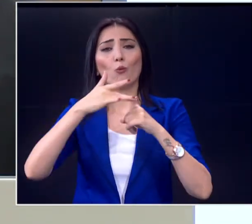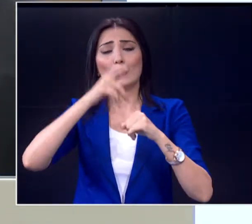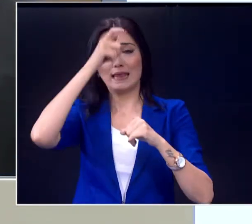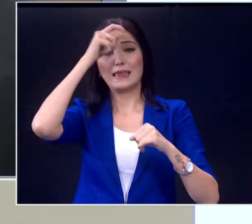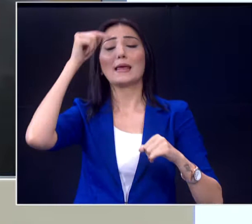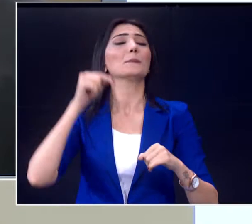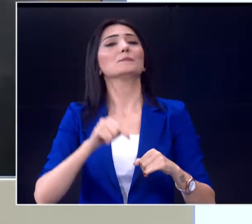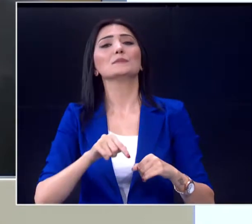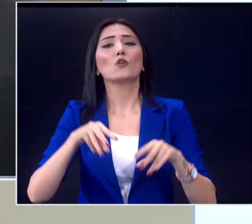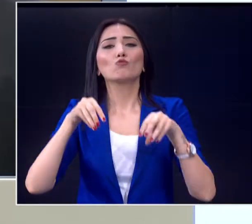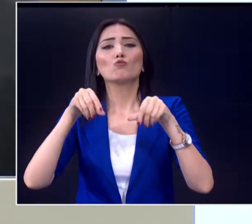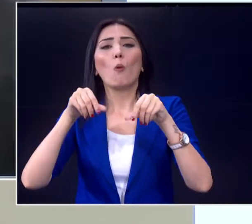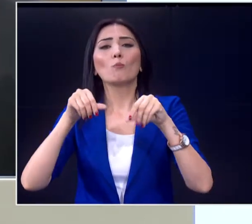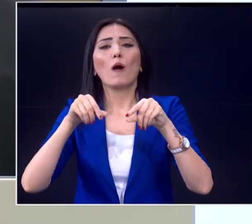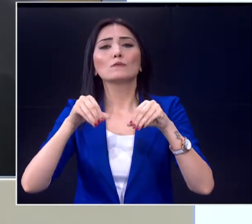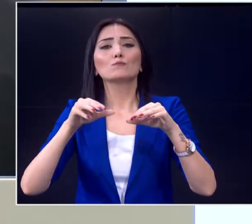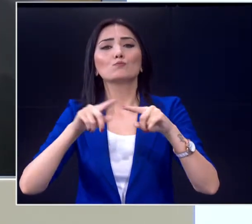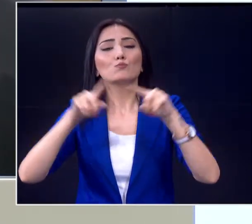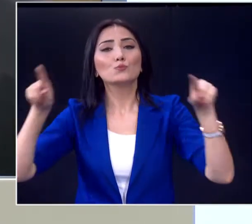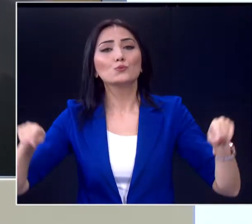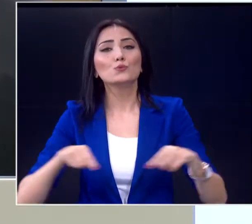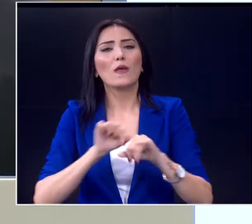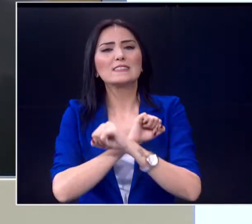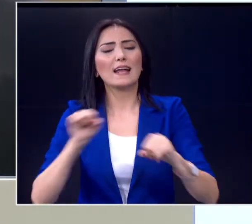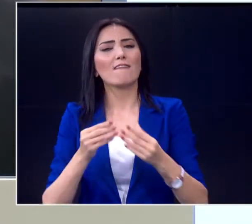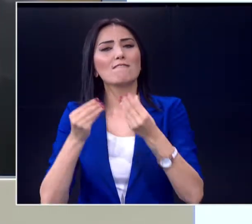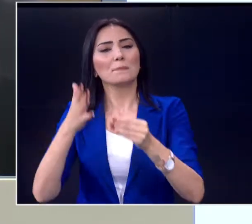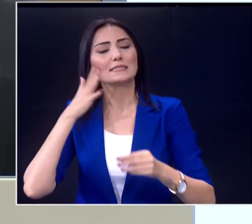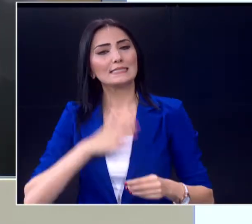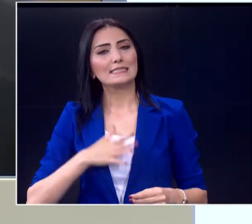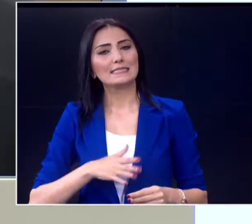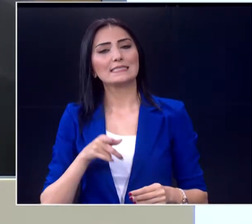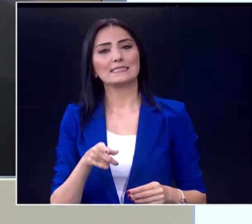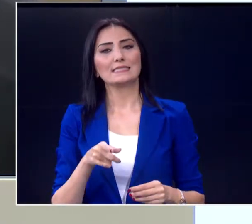ülkemizin toprak bütünlüğüne zarar vermek isteyen,